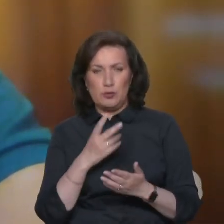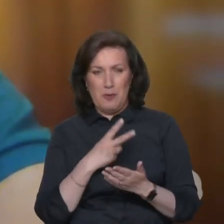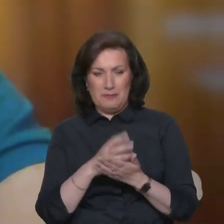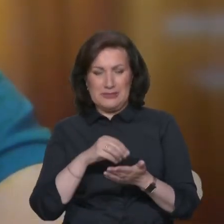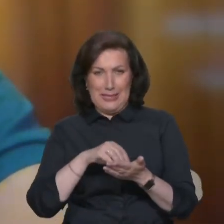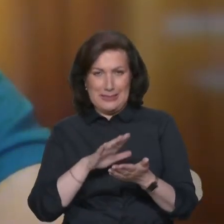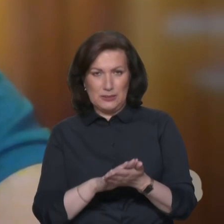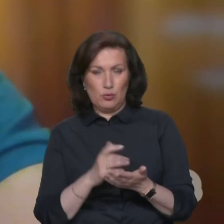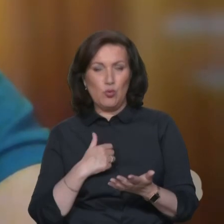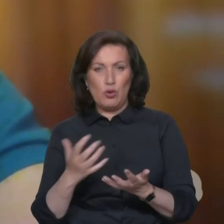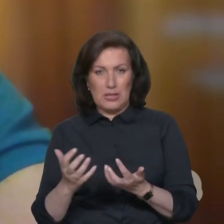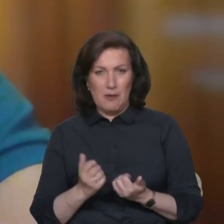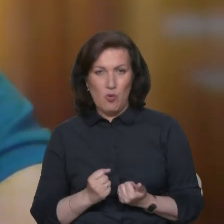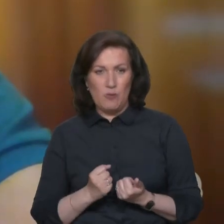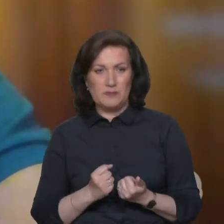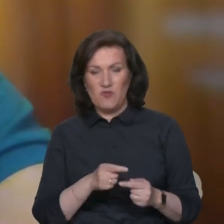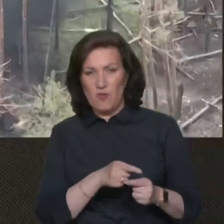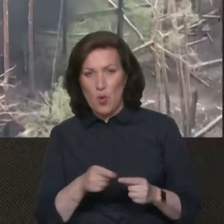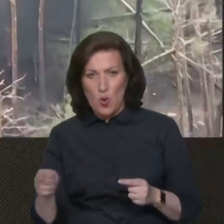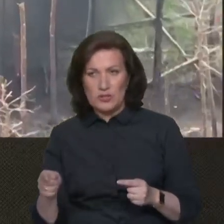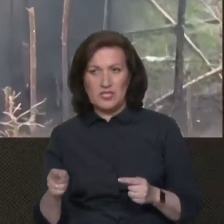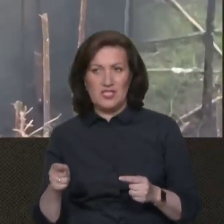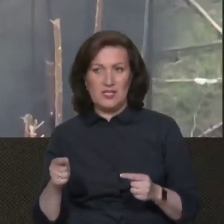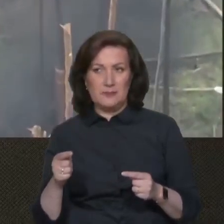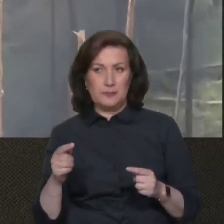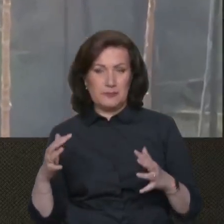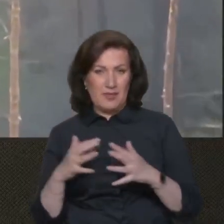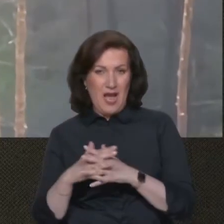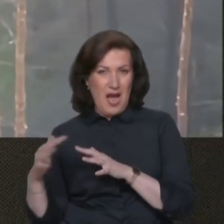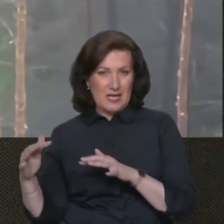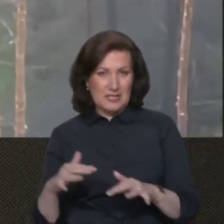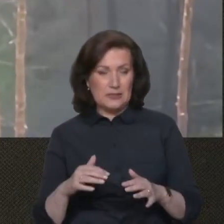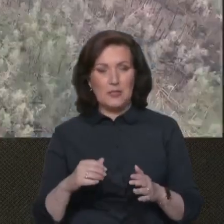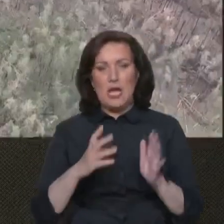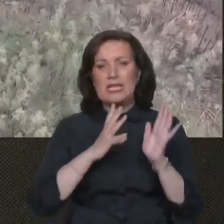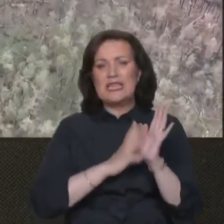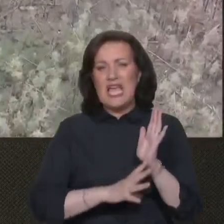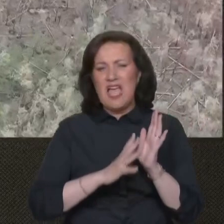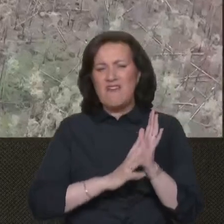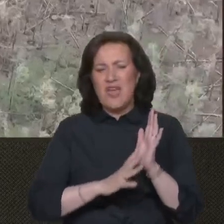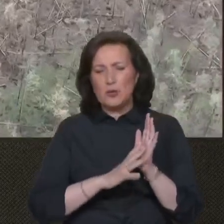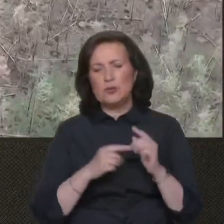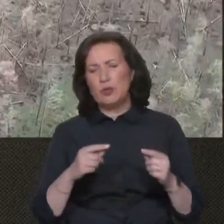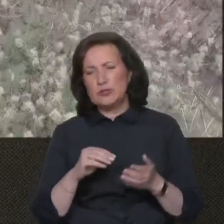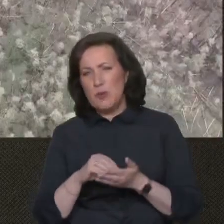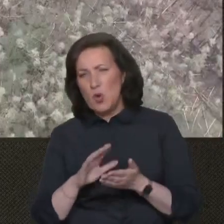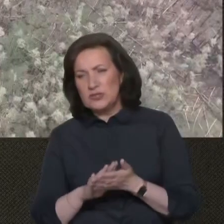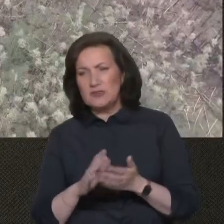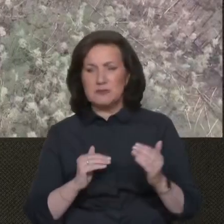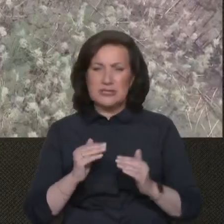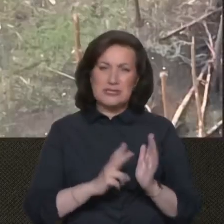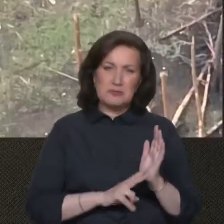ми отримуємо вже в ході цієї широкомасштабної агресії, до 90, за різними оцінками, колись вони